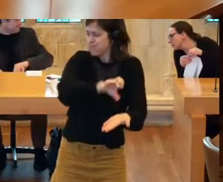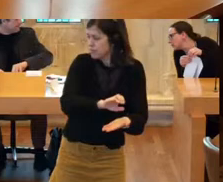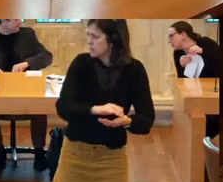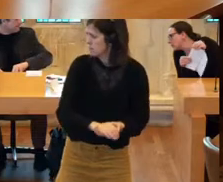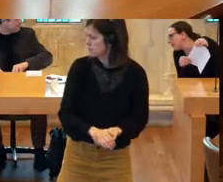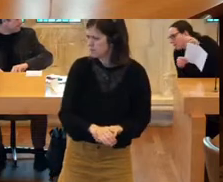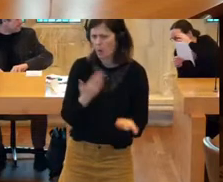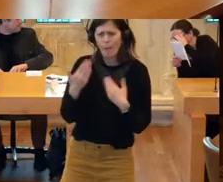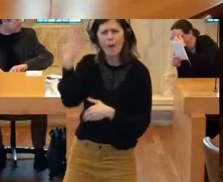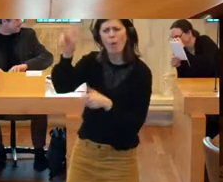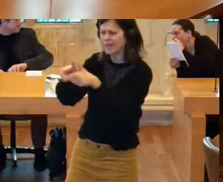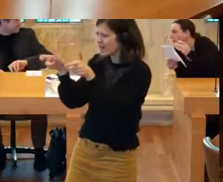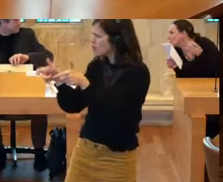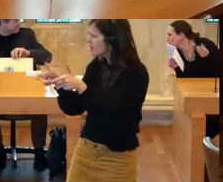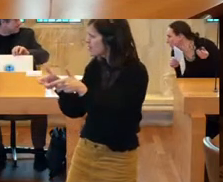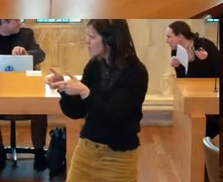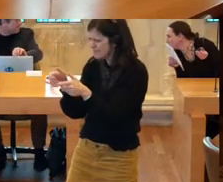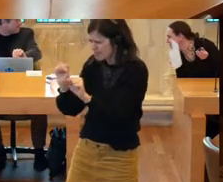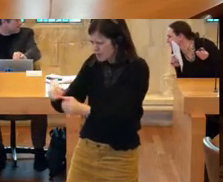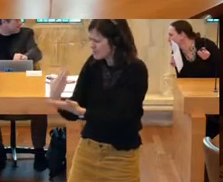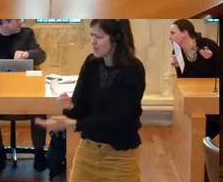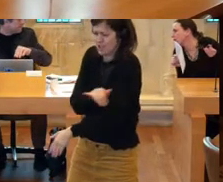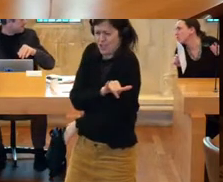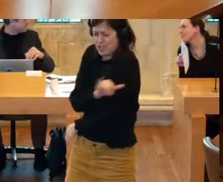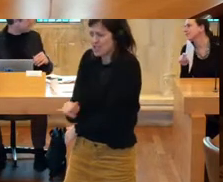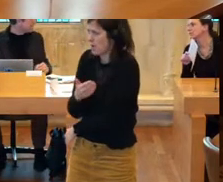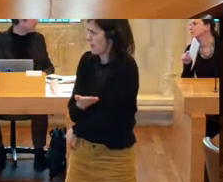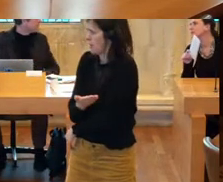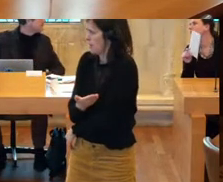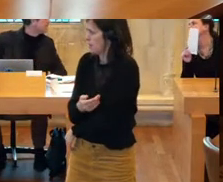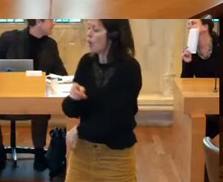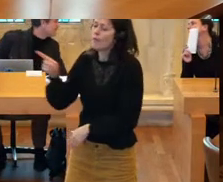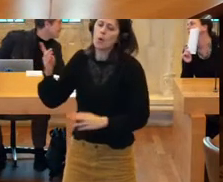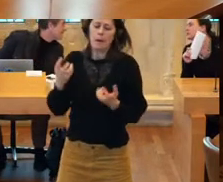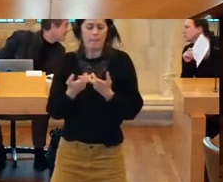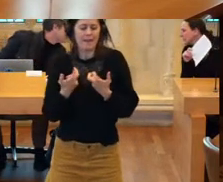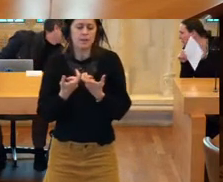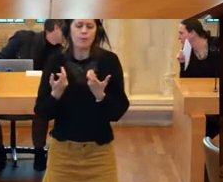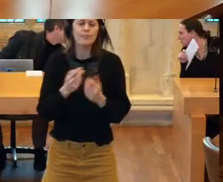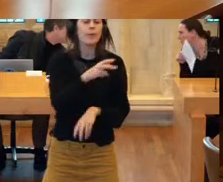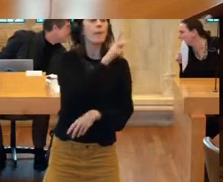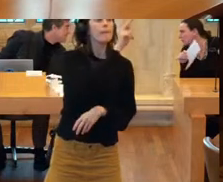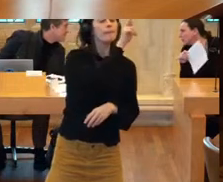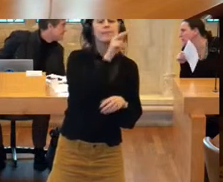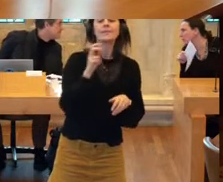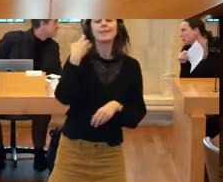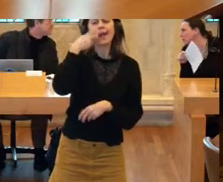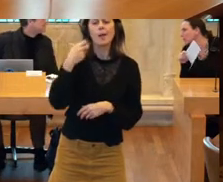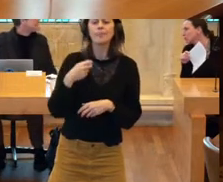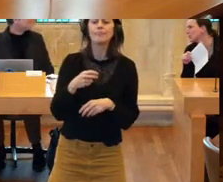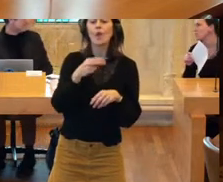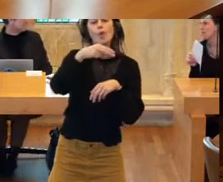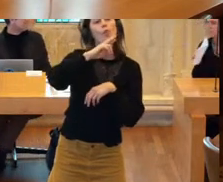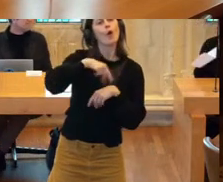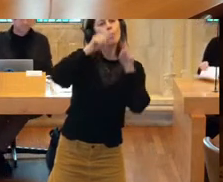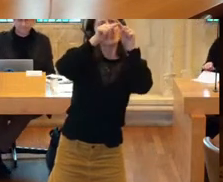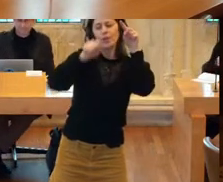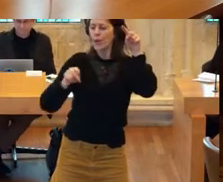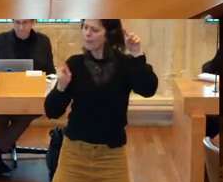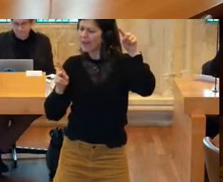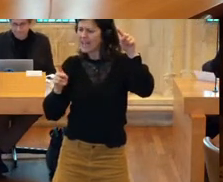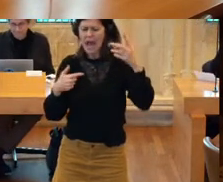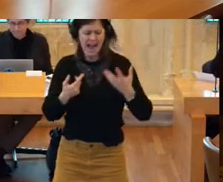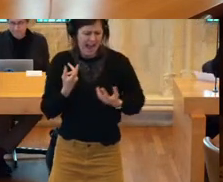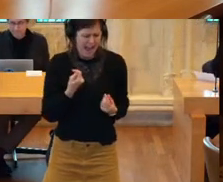autre industrie. Vous cherchez quelques millions pour la ligne Paris-Normandie. Ils sont là, ils